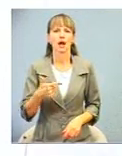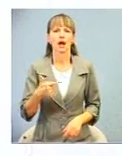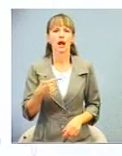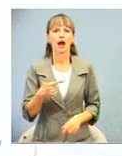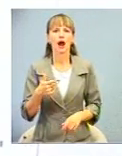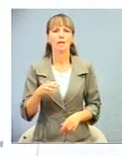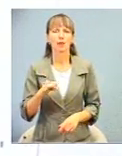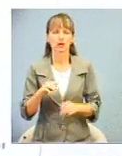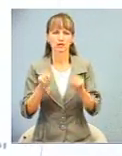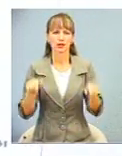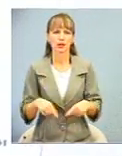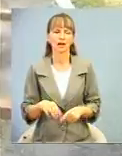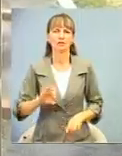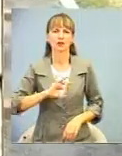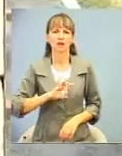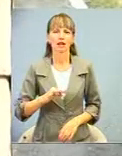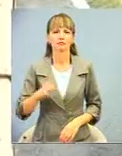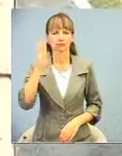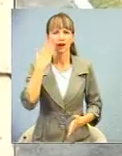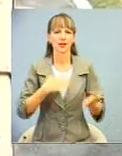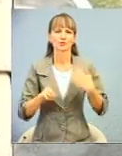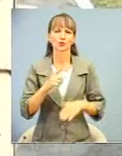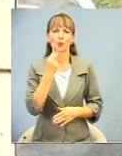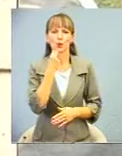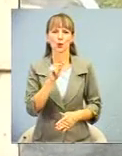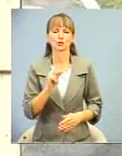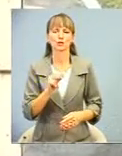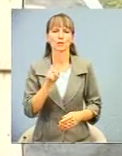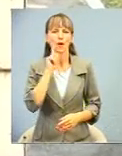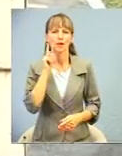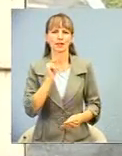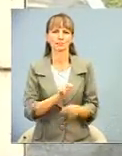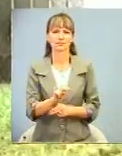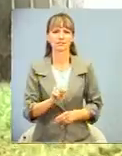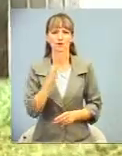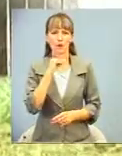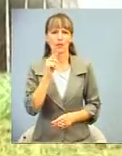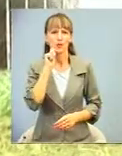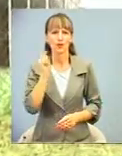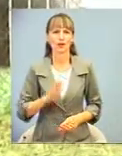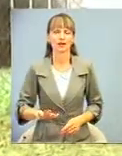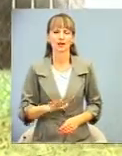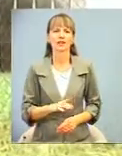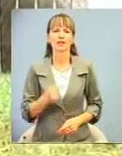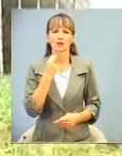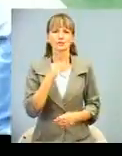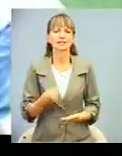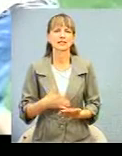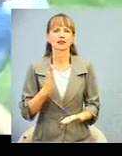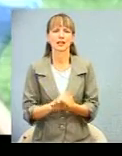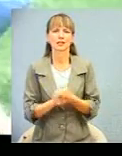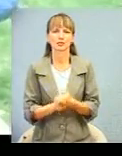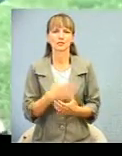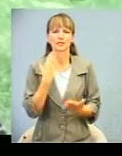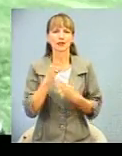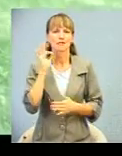не приховує радості з того, що його визнано кращим юним кінологом України. Але найціннішим, зізнається, є дружба зі своєю